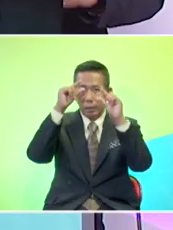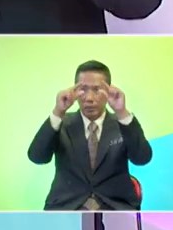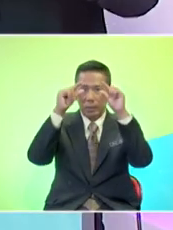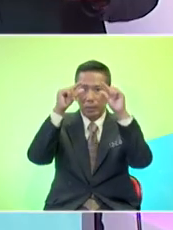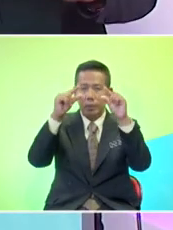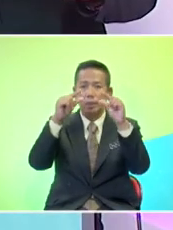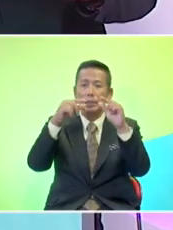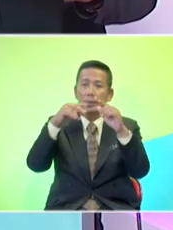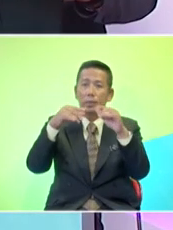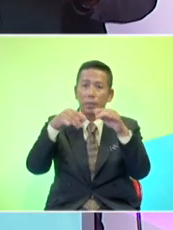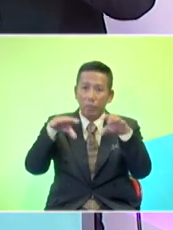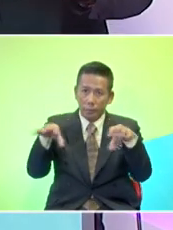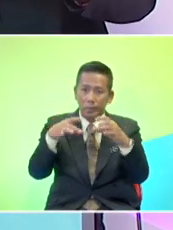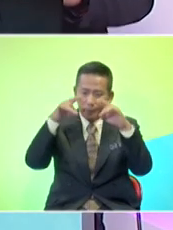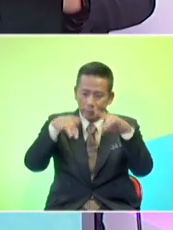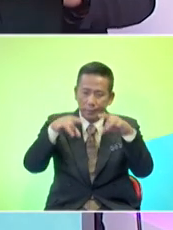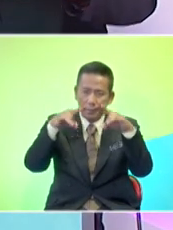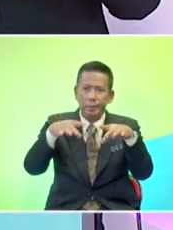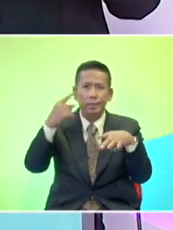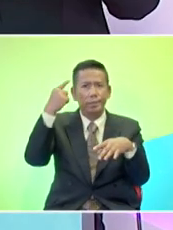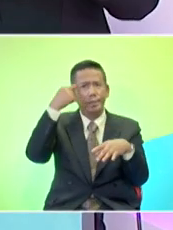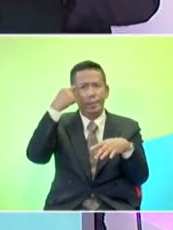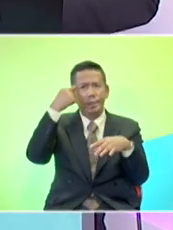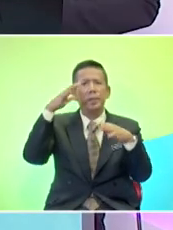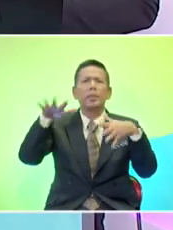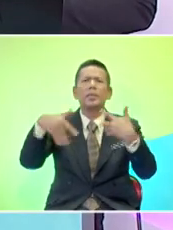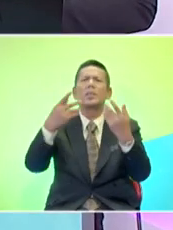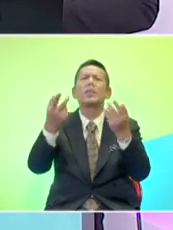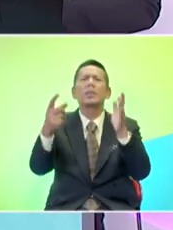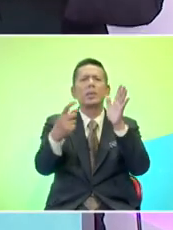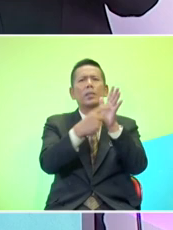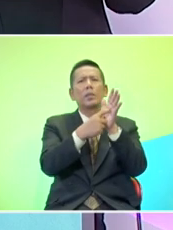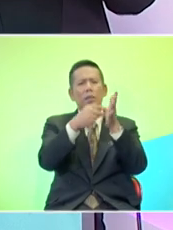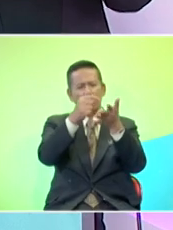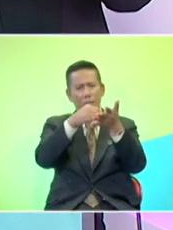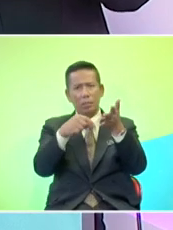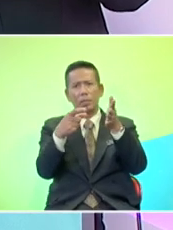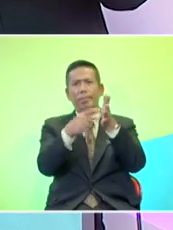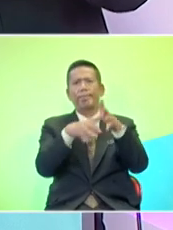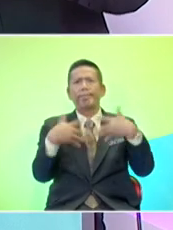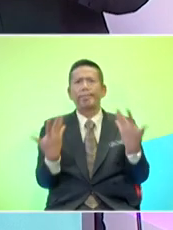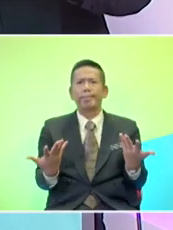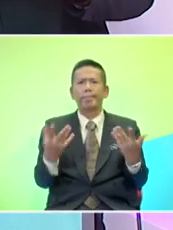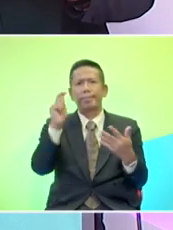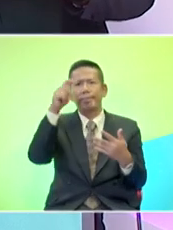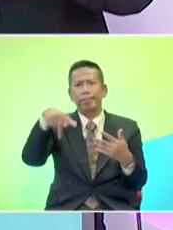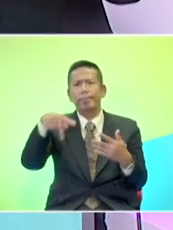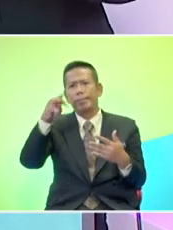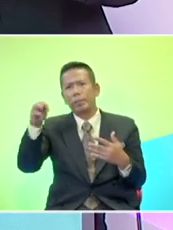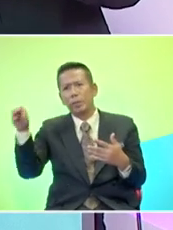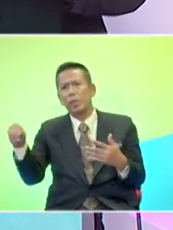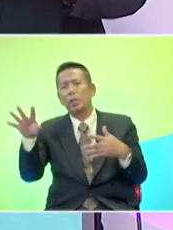menjalankan pencak Sirait kadang-kadang bagaimana untuk mencapai Oke macam mana bagaimana